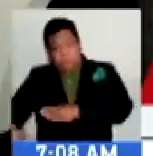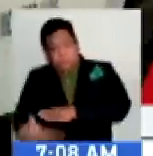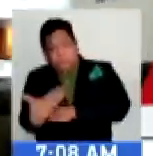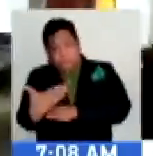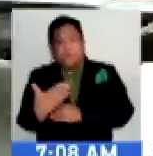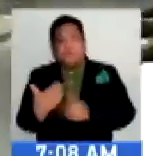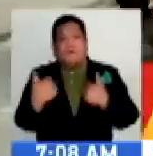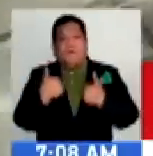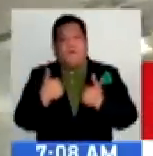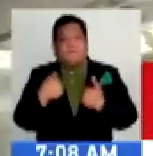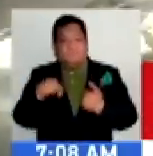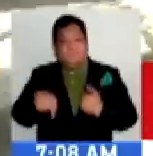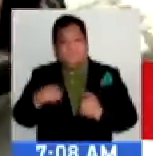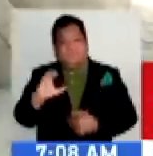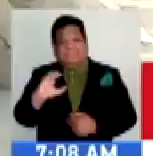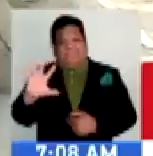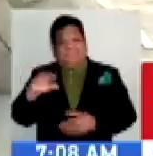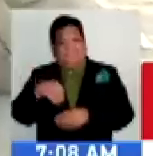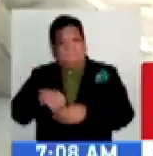sa Pasig.